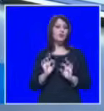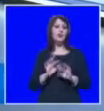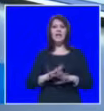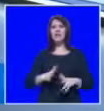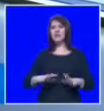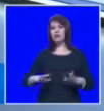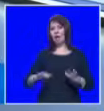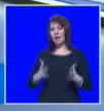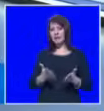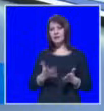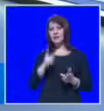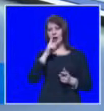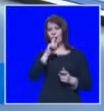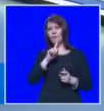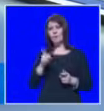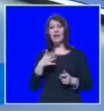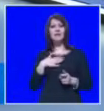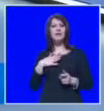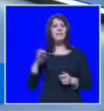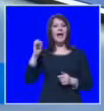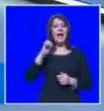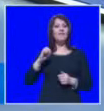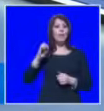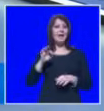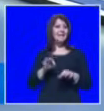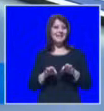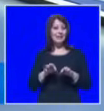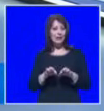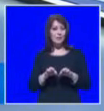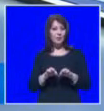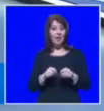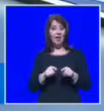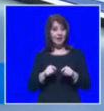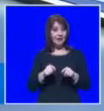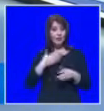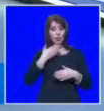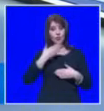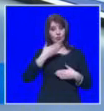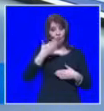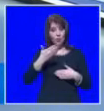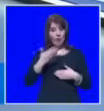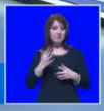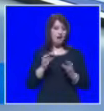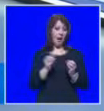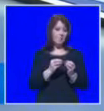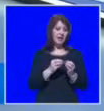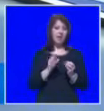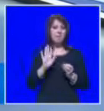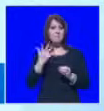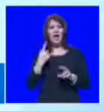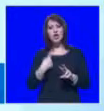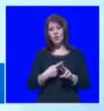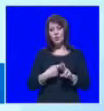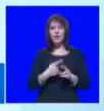ситуацията, както в момента имаме европейски избори, така че дали този доклад ще излезне април, май или юни,